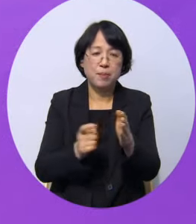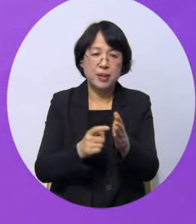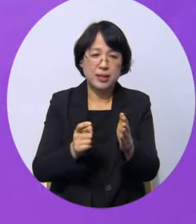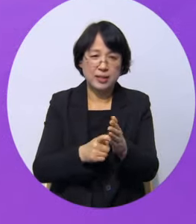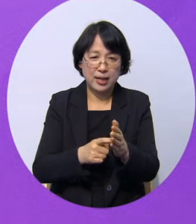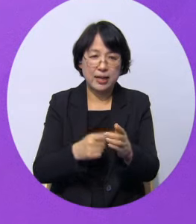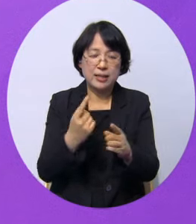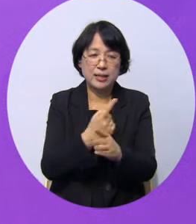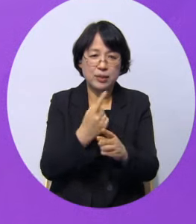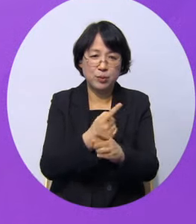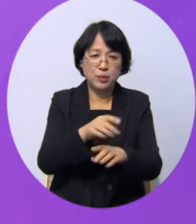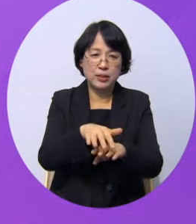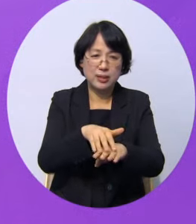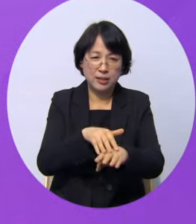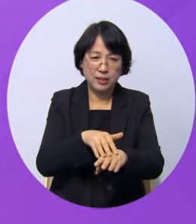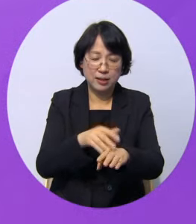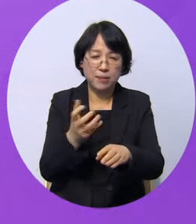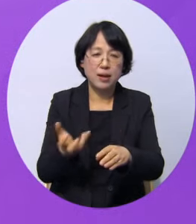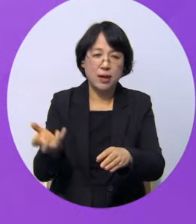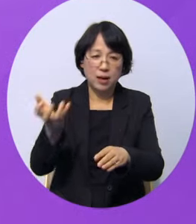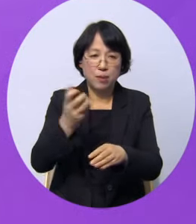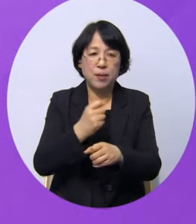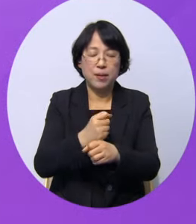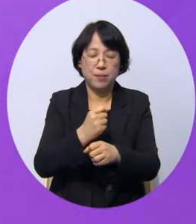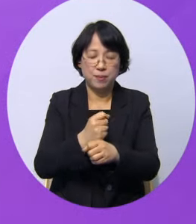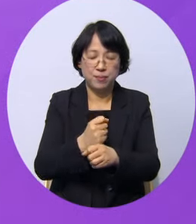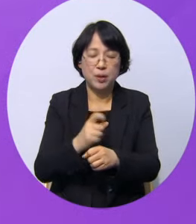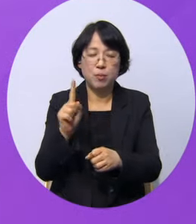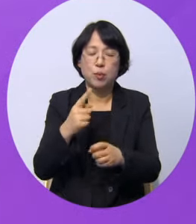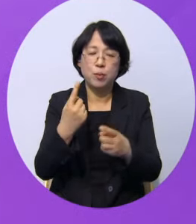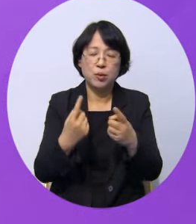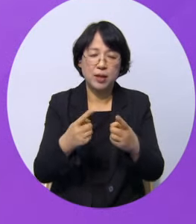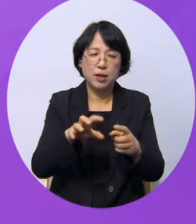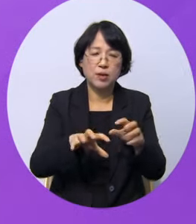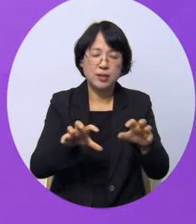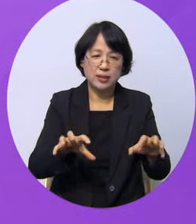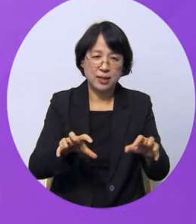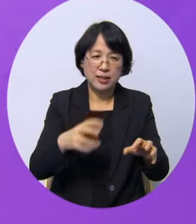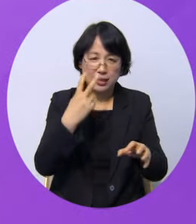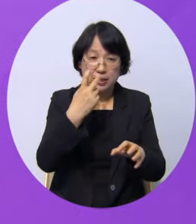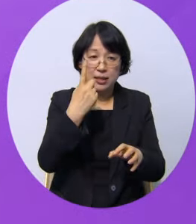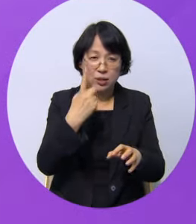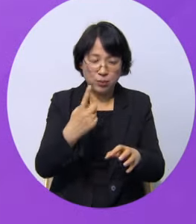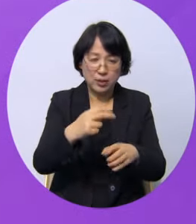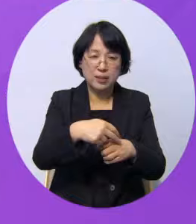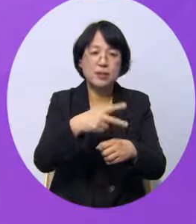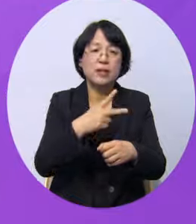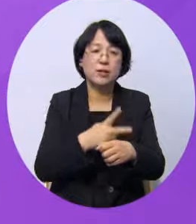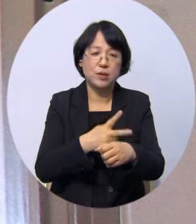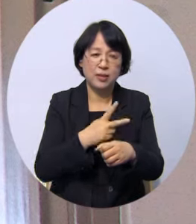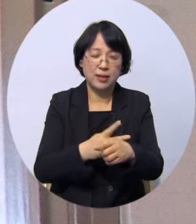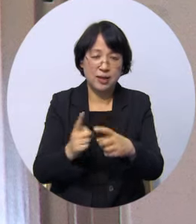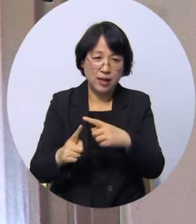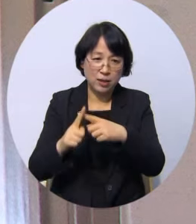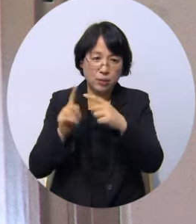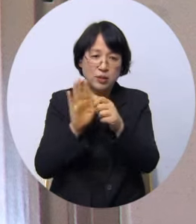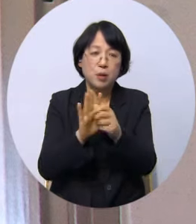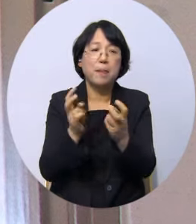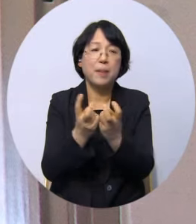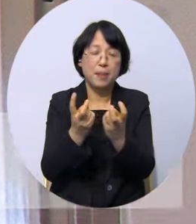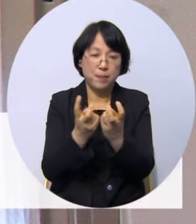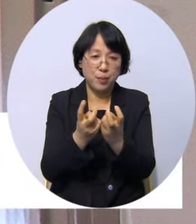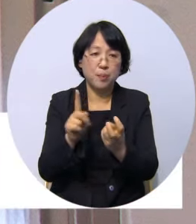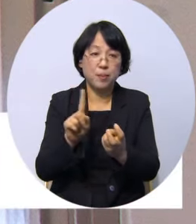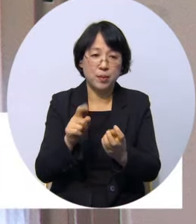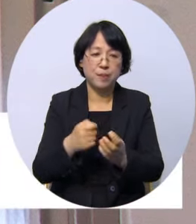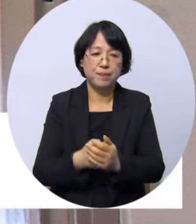내고 있는 거 같은데요 무엇보다 현장을 지키고 있는 의료진들을 지원 하는 방안이 나왔죠네 그렇습니다 정부는 지난 6일